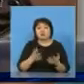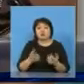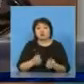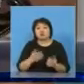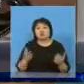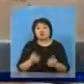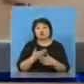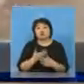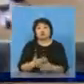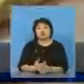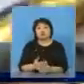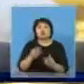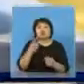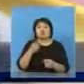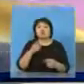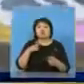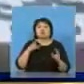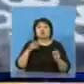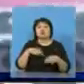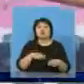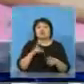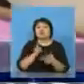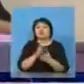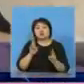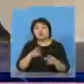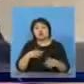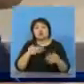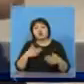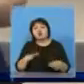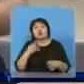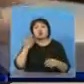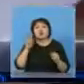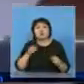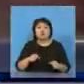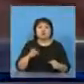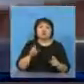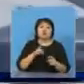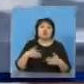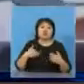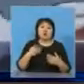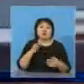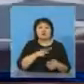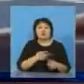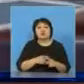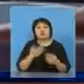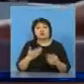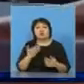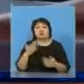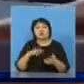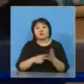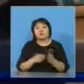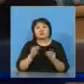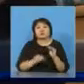получите поддержку. Еще один девиз Шви – не стоит терять время впустую, когда можно заняться чем-то полезным и прибыльным. Теперь у нее в